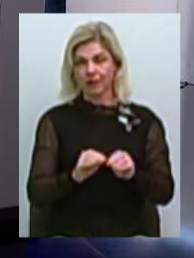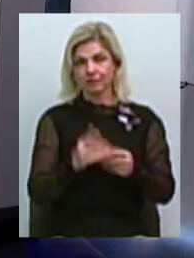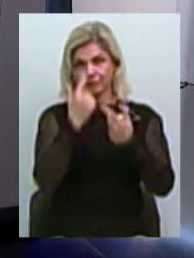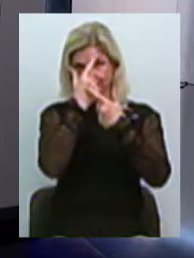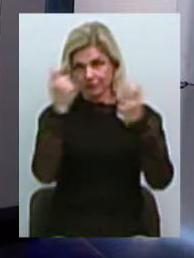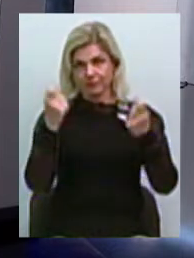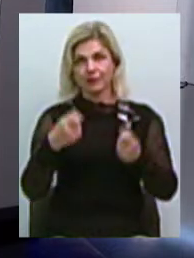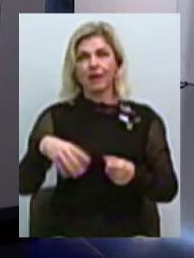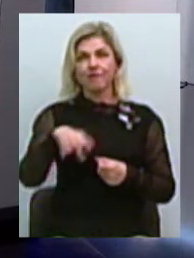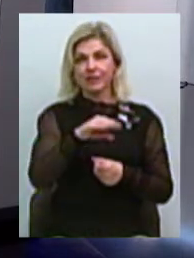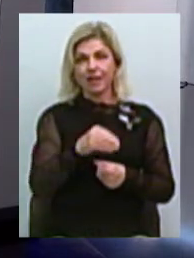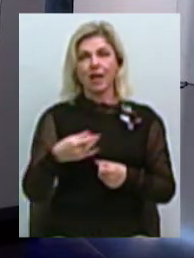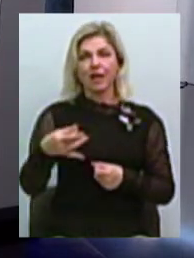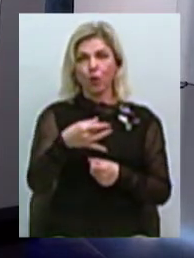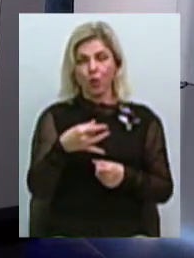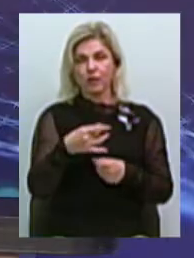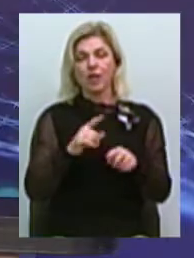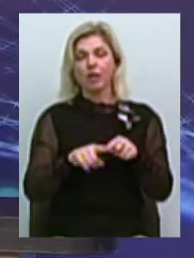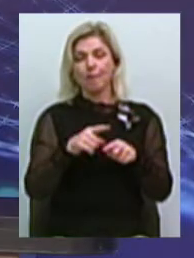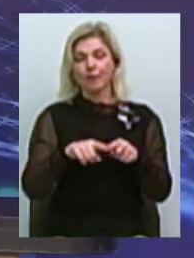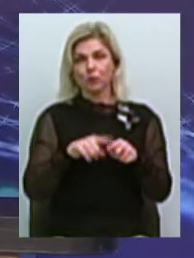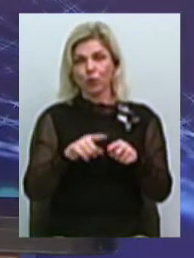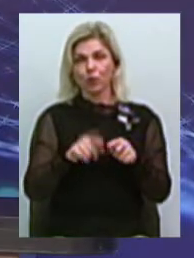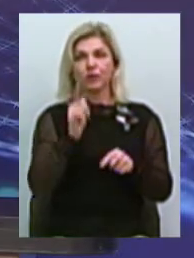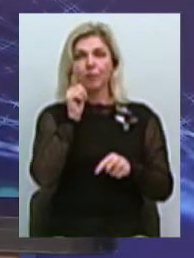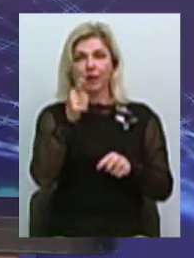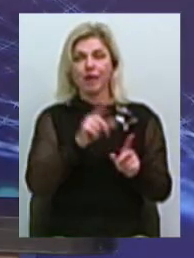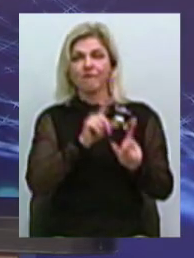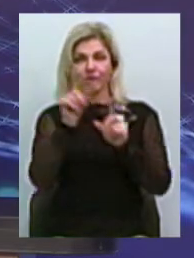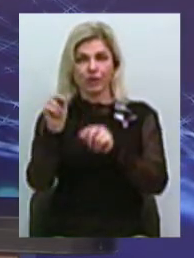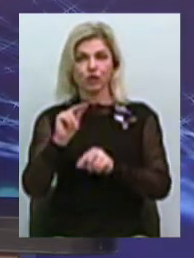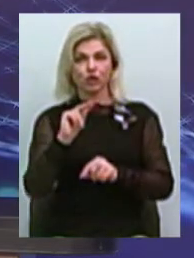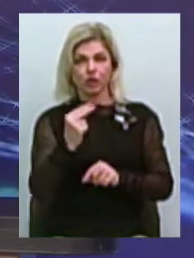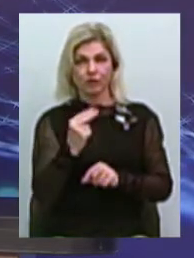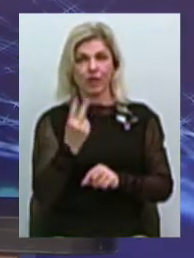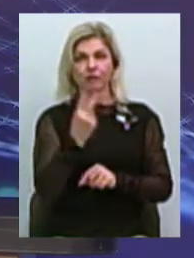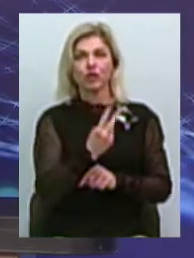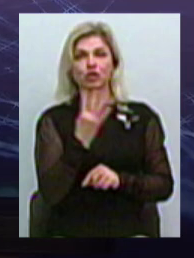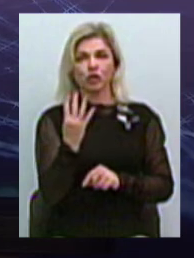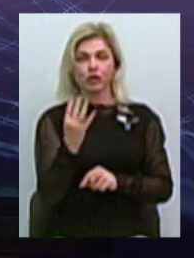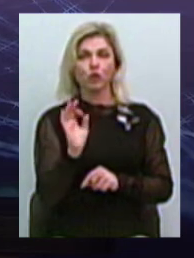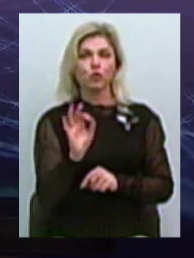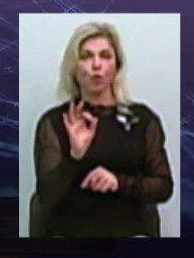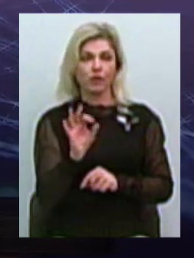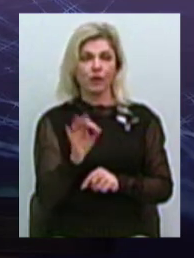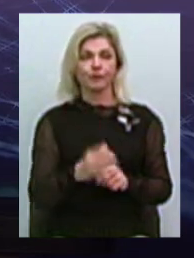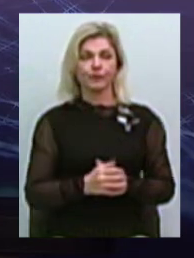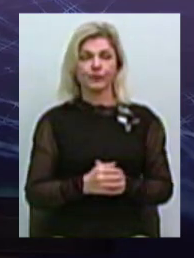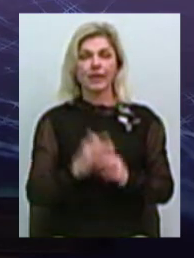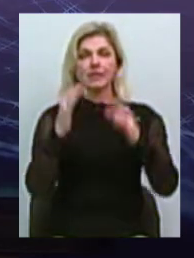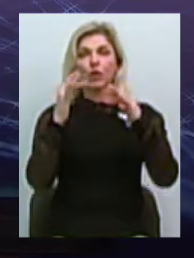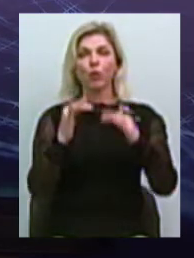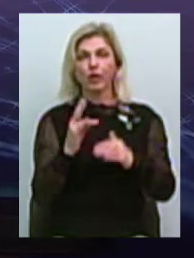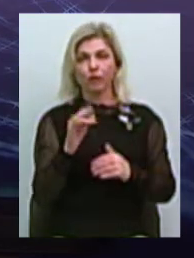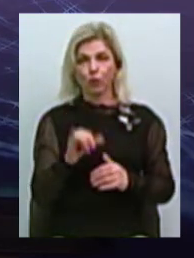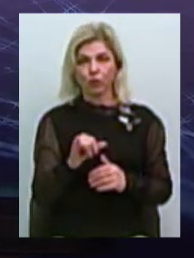регіонів. Найближчий наш виїзд – це буквально після завтра, у четвер, 24 жовтня у Снігурівку,